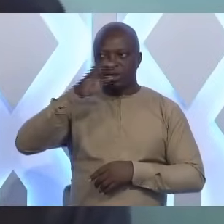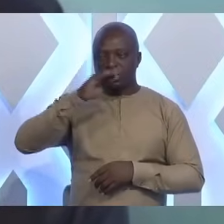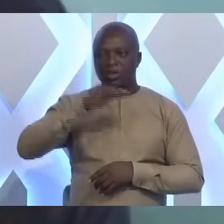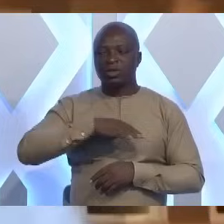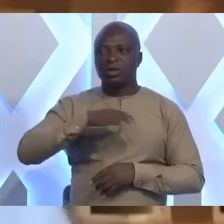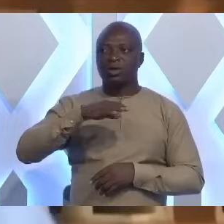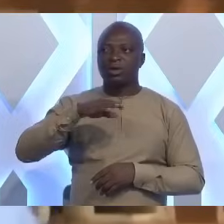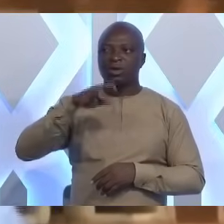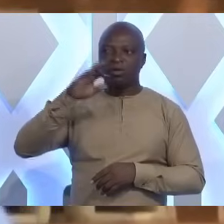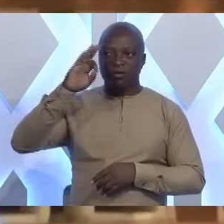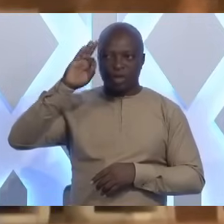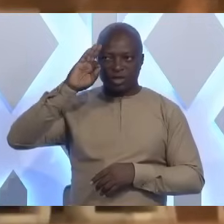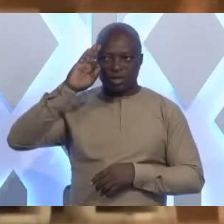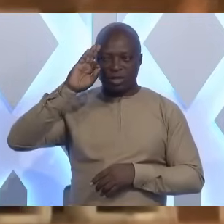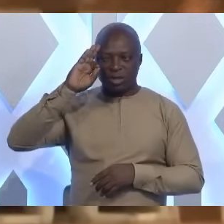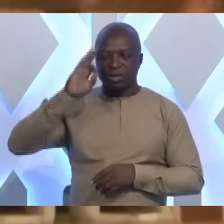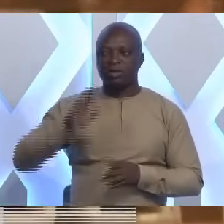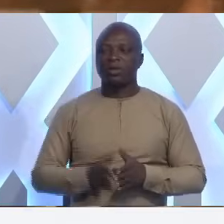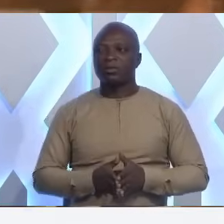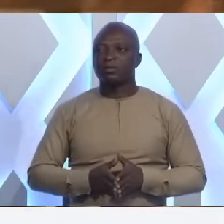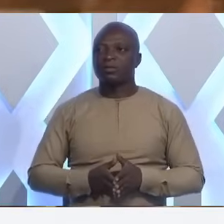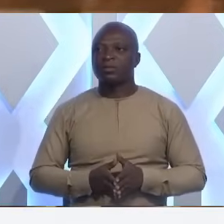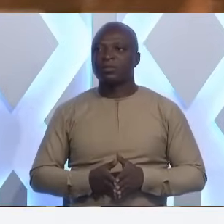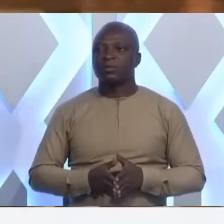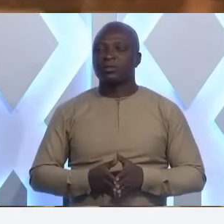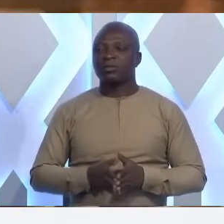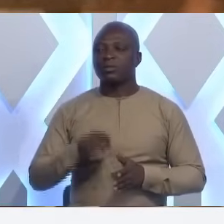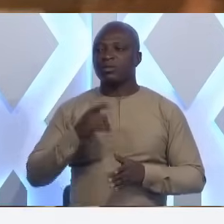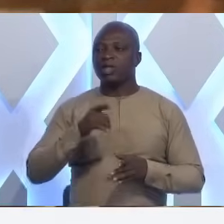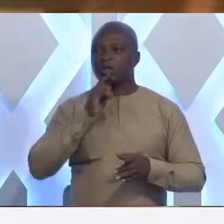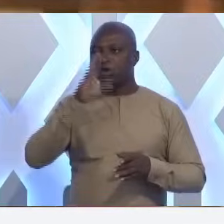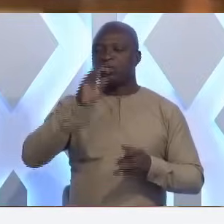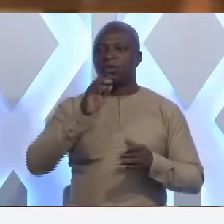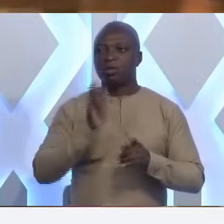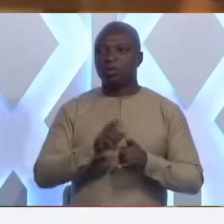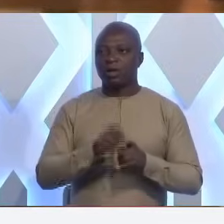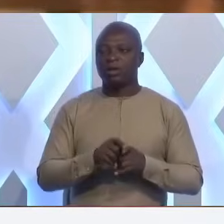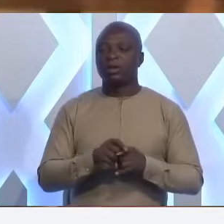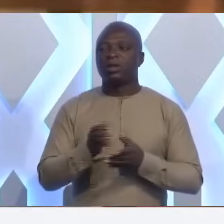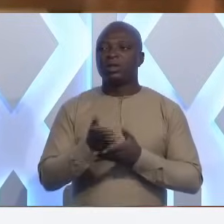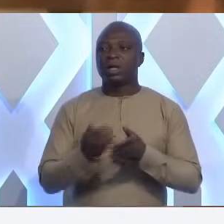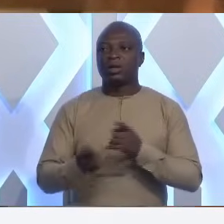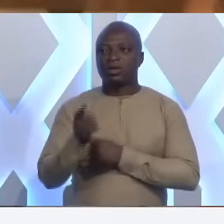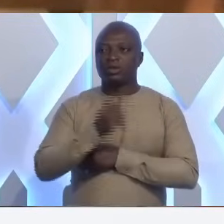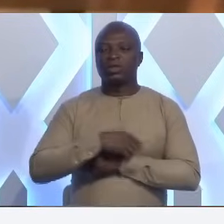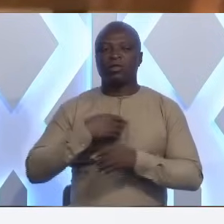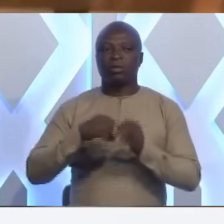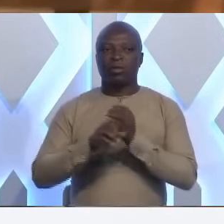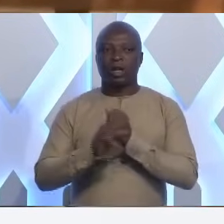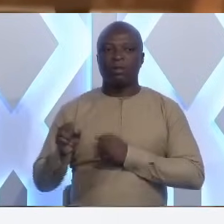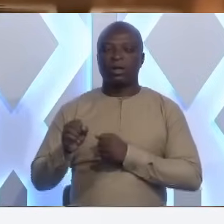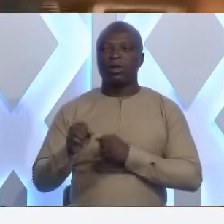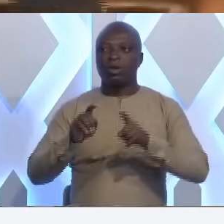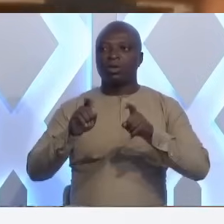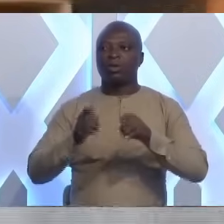Excellence Fort et Sozimna Nyasingbe, qui est un homme de parole. Il y a quelques jours, on a proclamé le concours